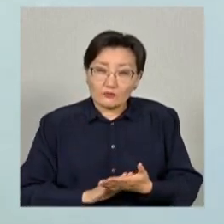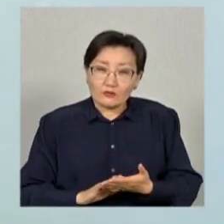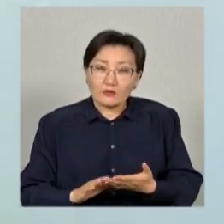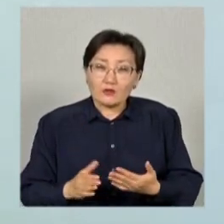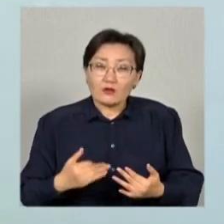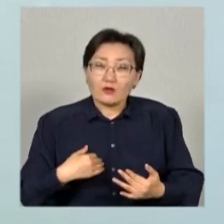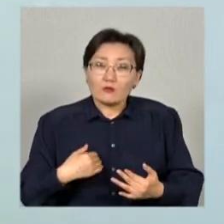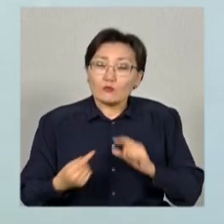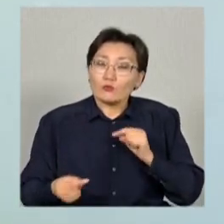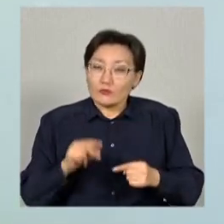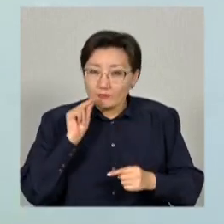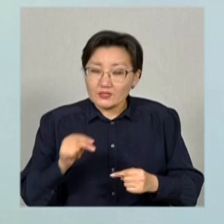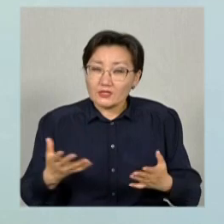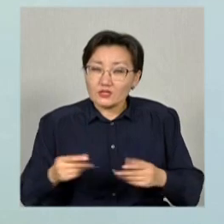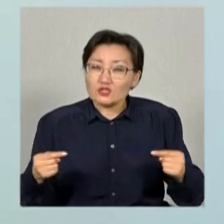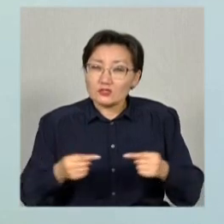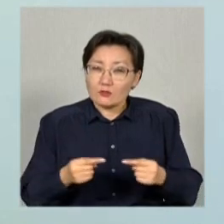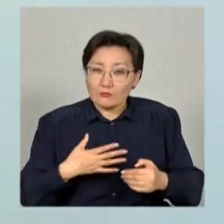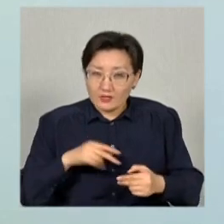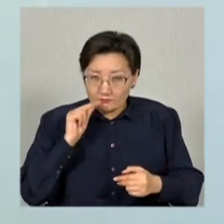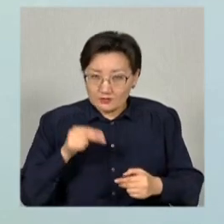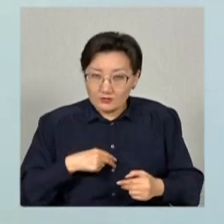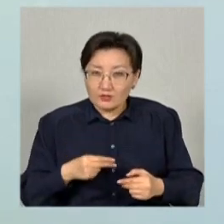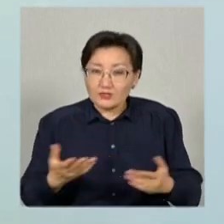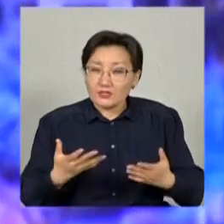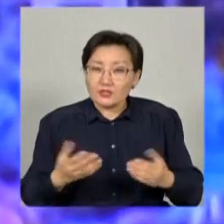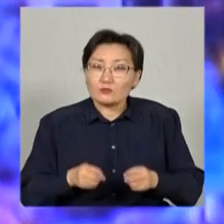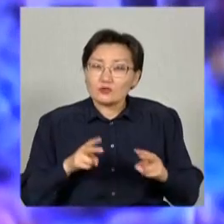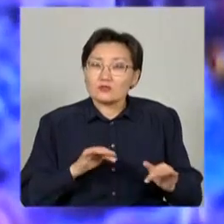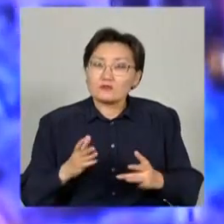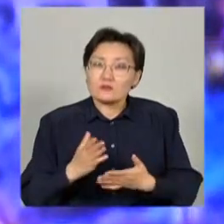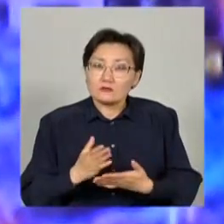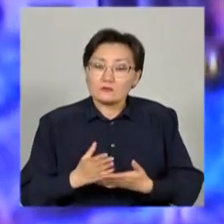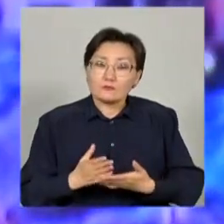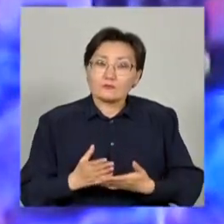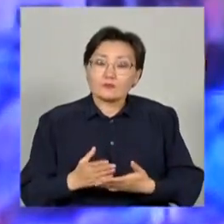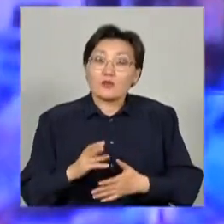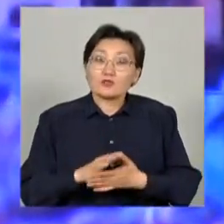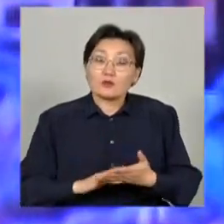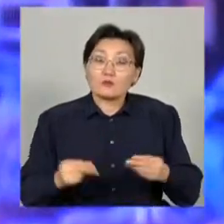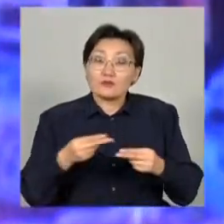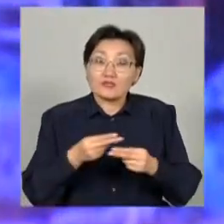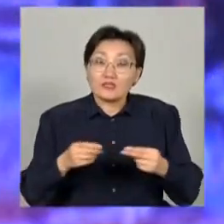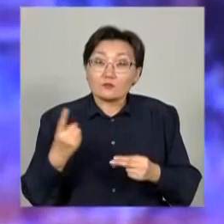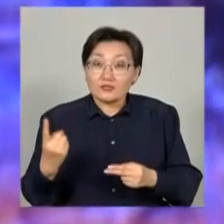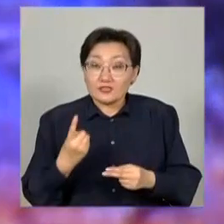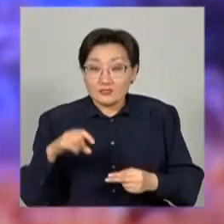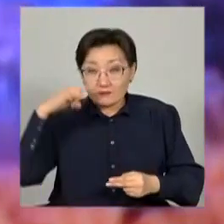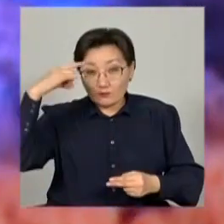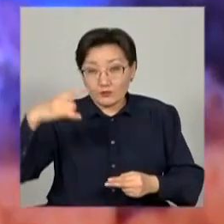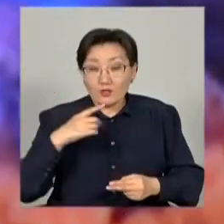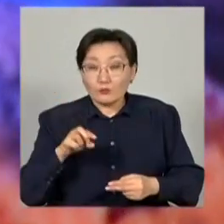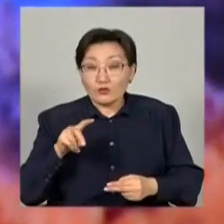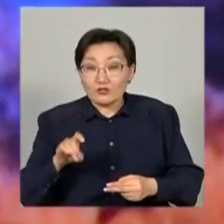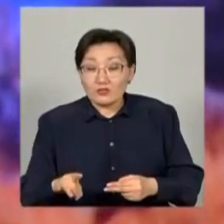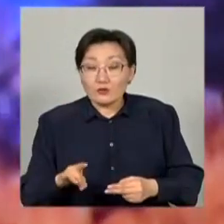строится обвинение против меня, в чем конкретно выразились мои преступные действия. В продолжение темы еще одного казахстанского